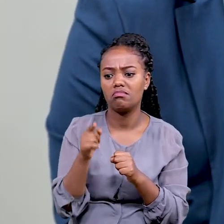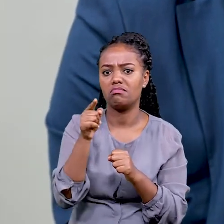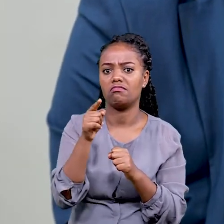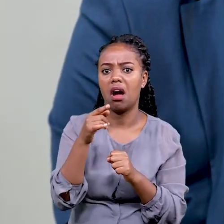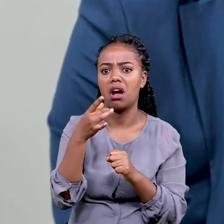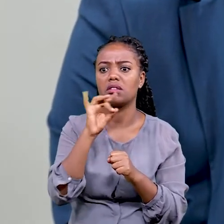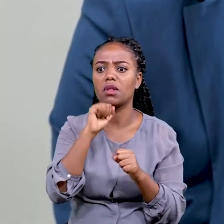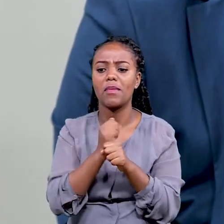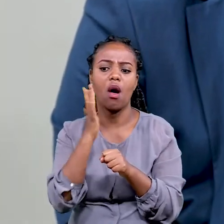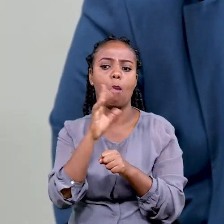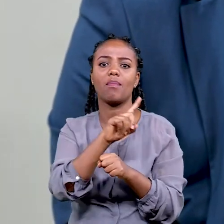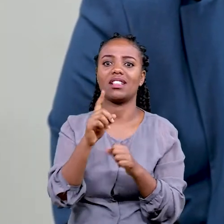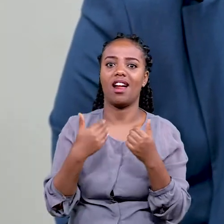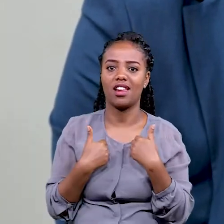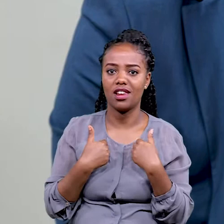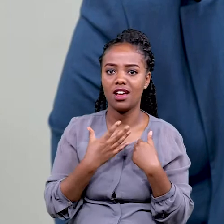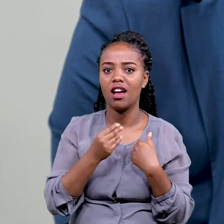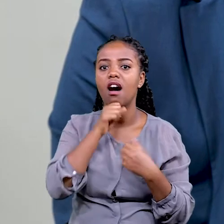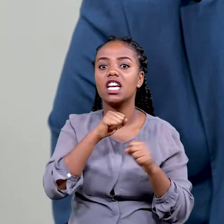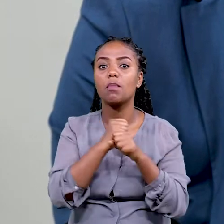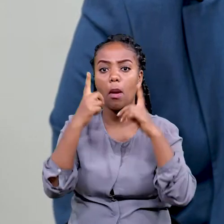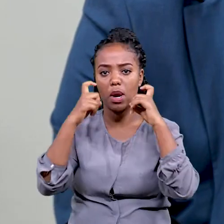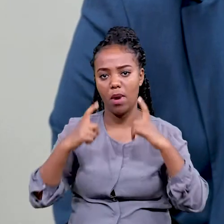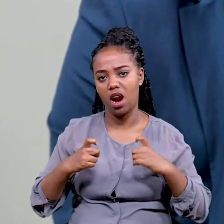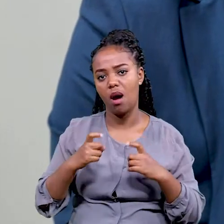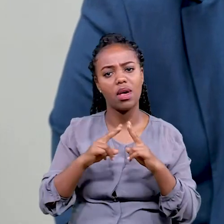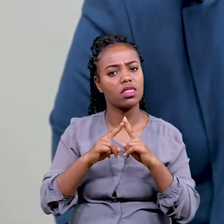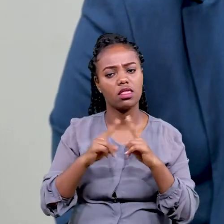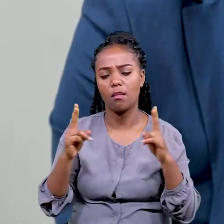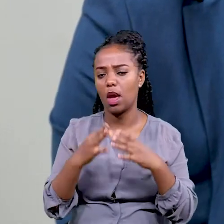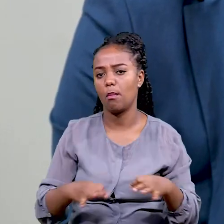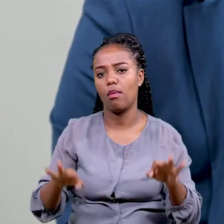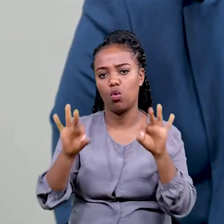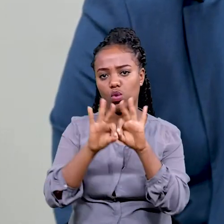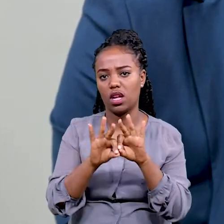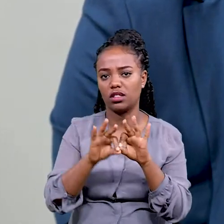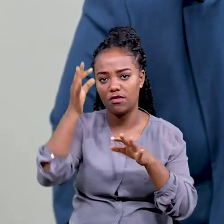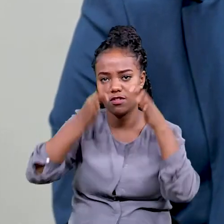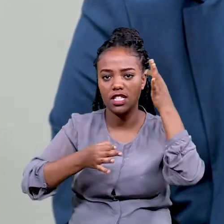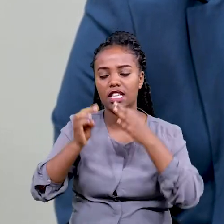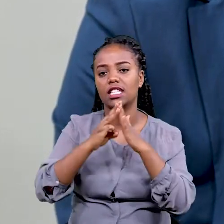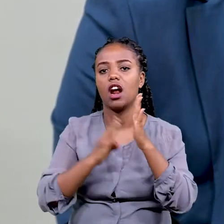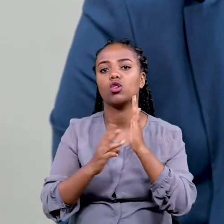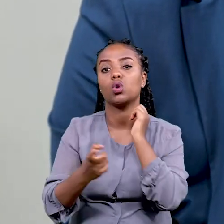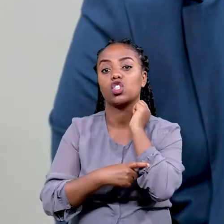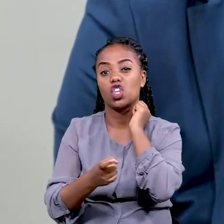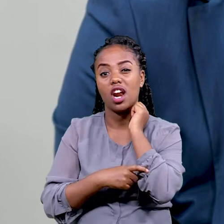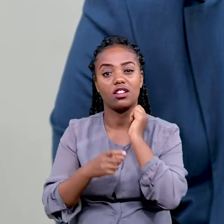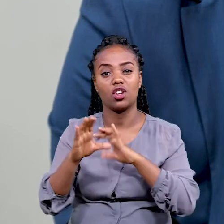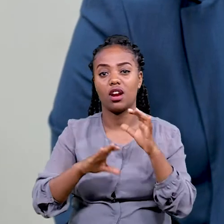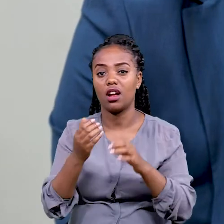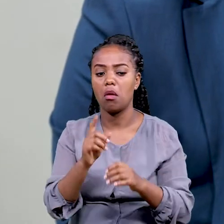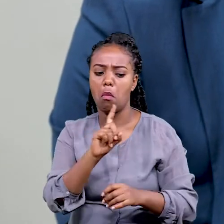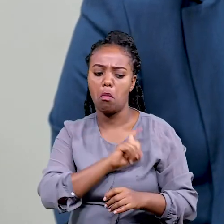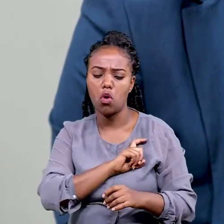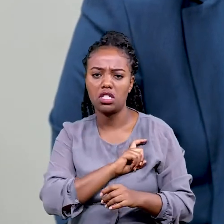እንደዛ ላያሟላም ይችላል። እና እድሜ ምርመራ የሚለው ኢምፖርታንት በጣም ትልቅ የፍትህ ስርዓቱ ቻለንጅ ነው። የማረሚያ ቤትም ችግር